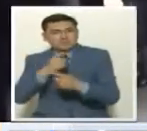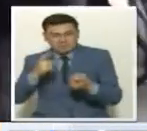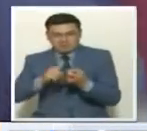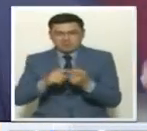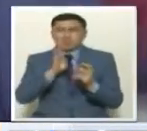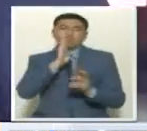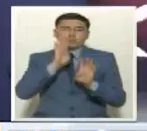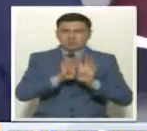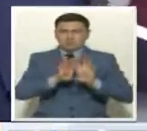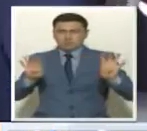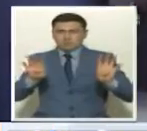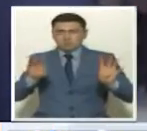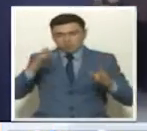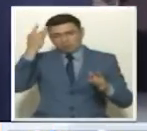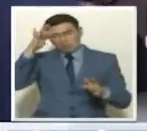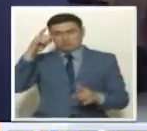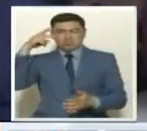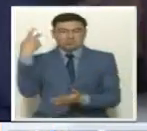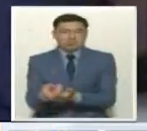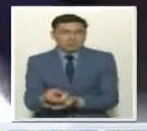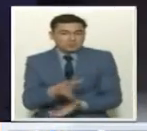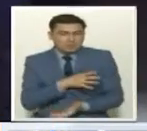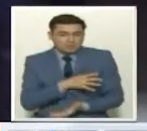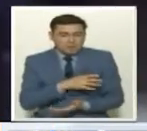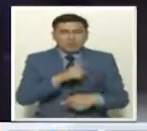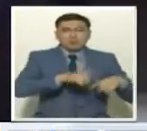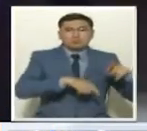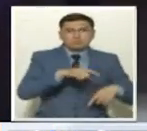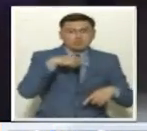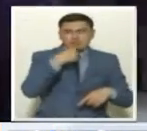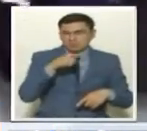кезінде есінен танып қалған. Туыстары оның өліміне кінәлілер